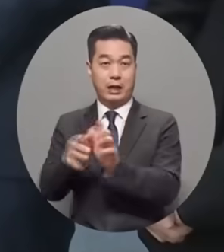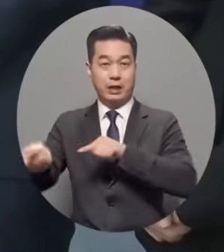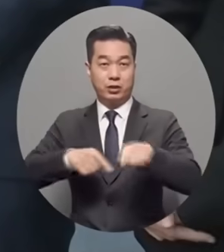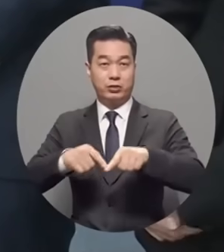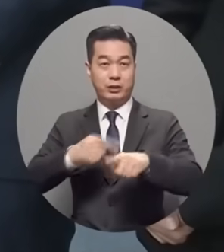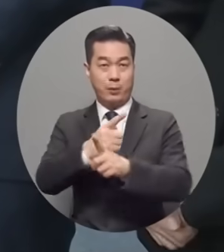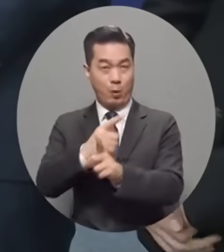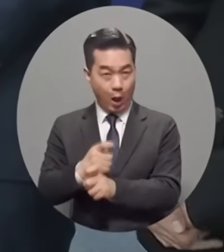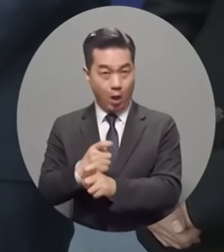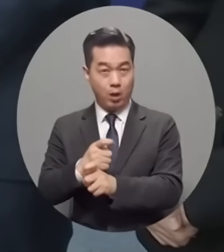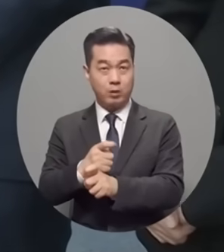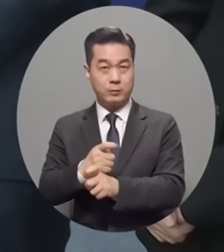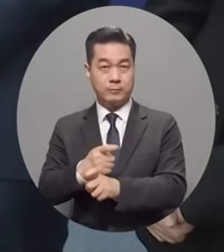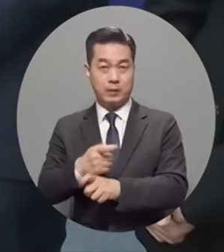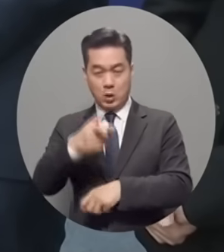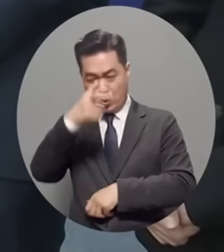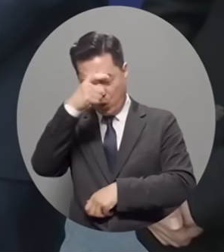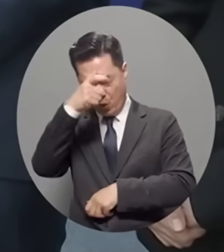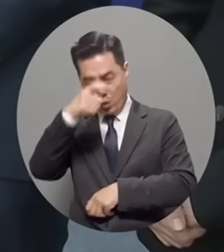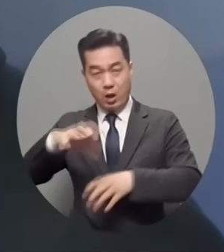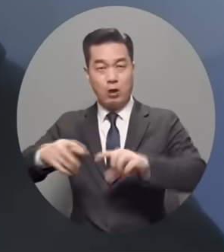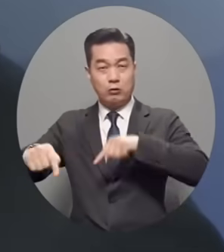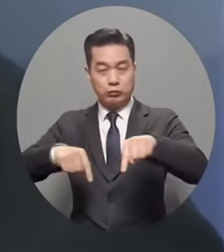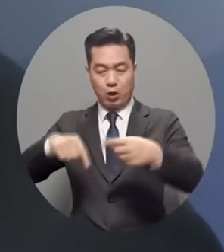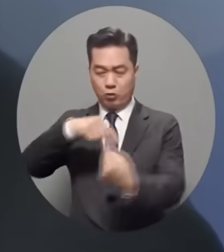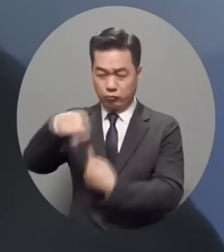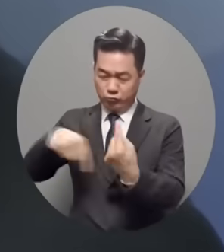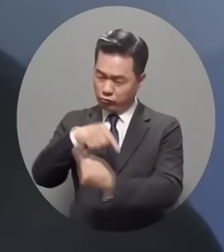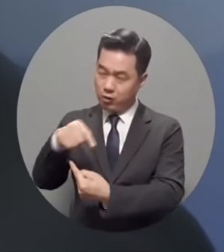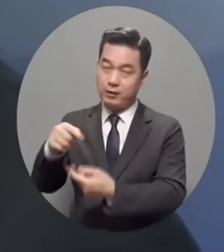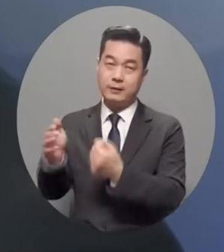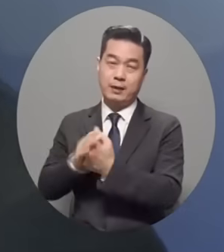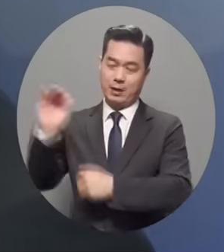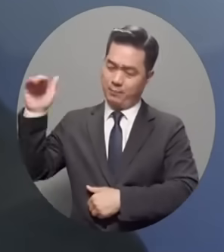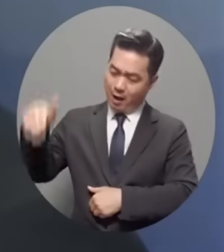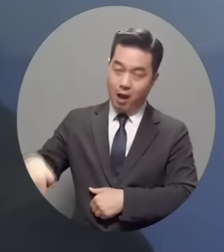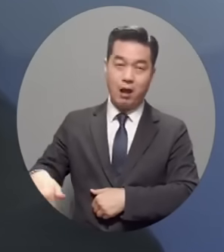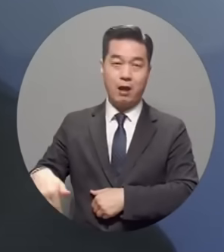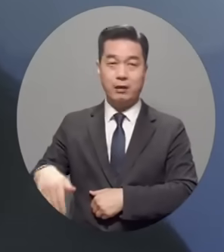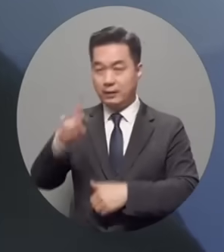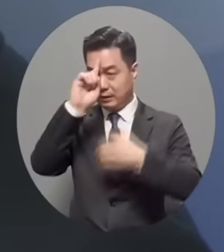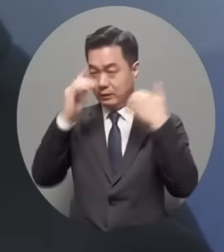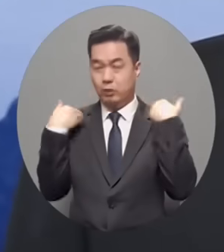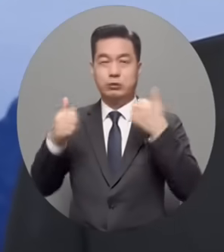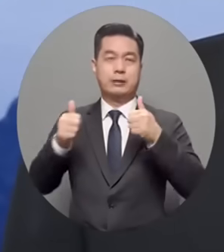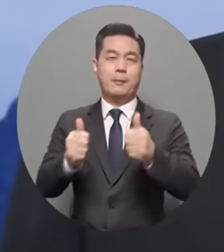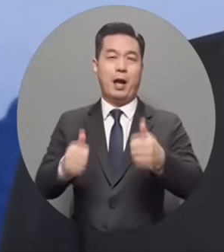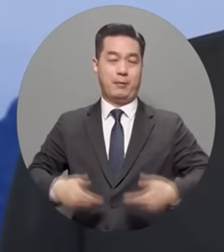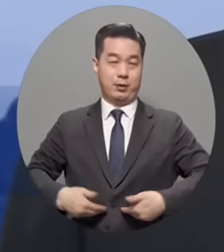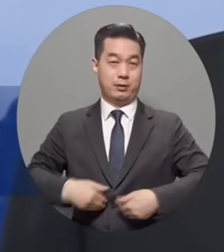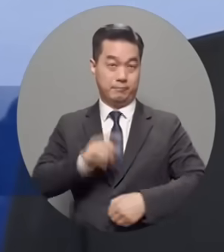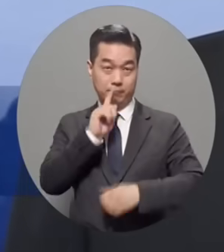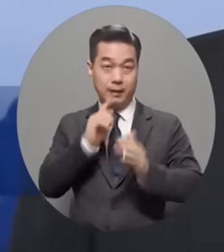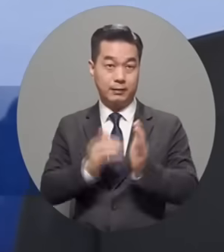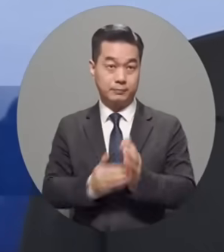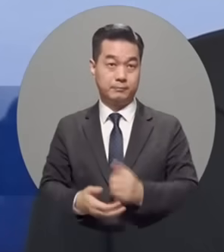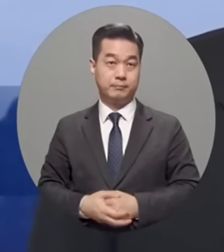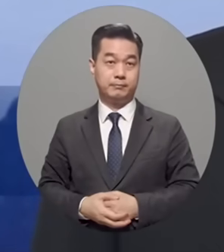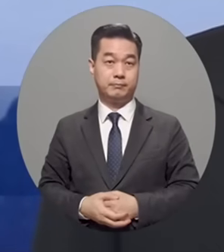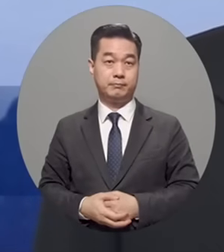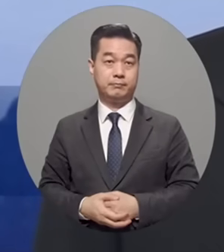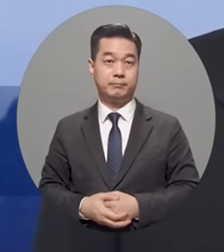독단의 국정 운영으로 대한민국을 고사시키고 있다며 정권 심판론을 부각시켰습니다. 결국